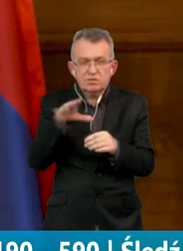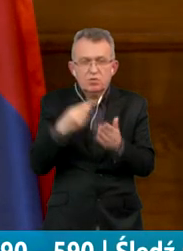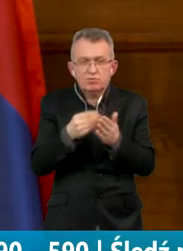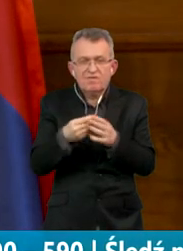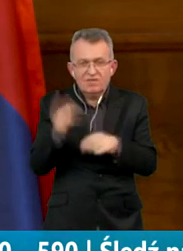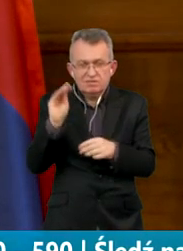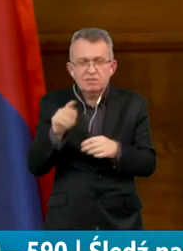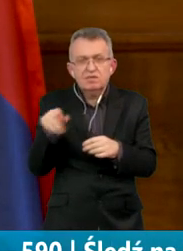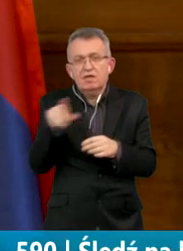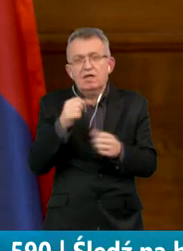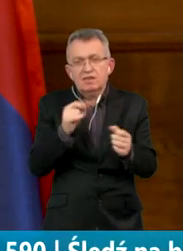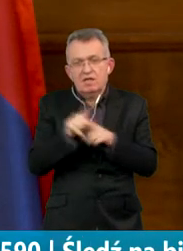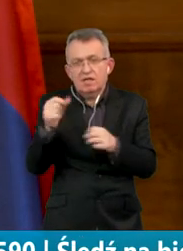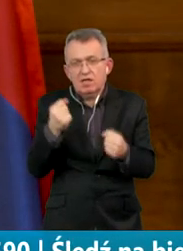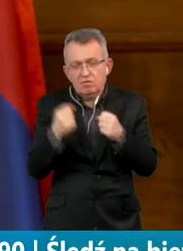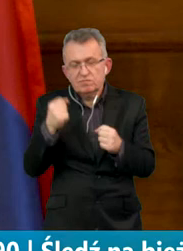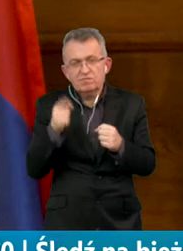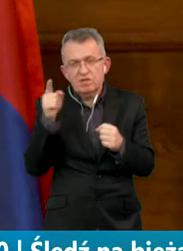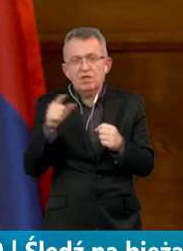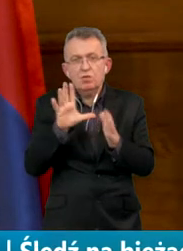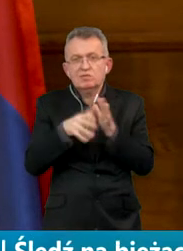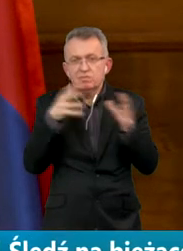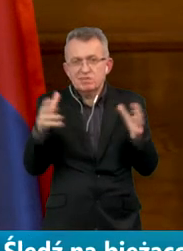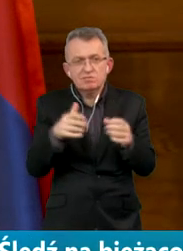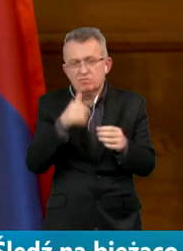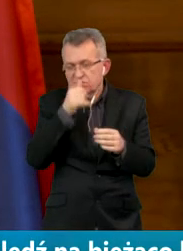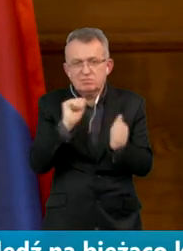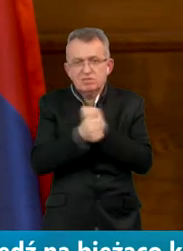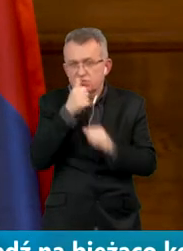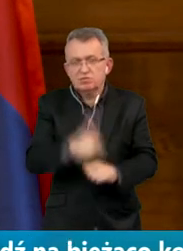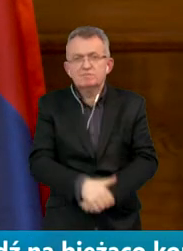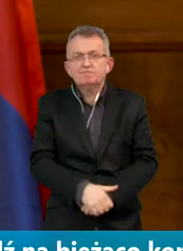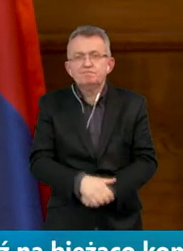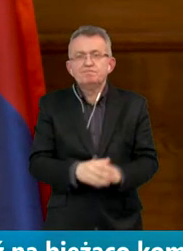kosztowniejsze dla kierowców. No i niestety tego w dużych miastach nie jesteśmy w stanie zmienić.